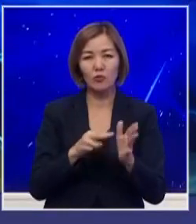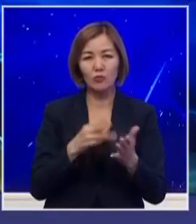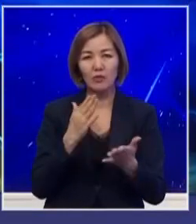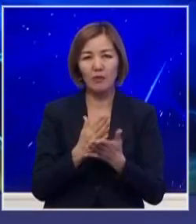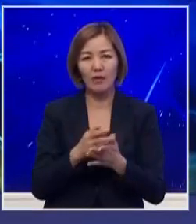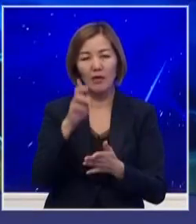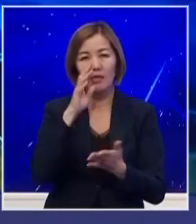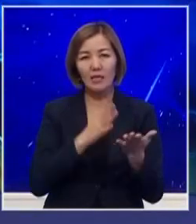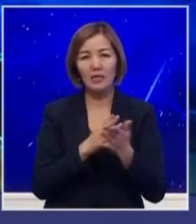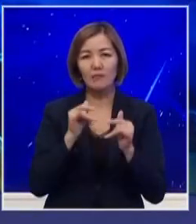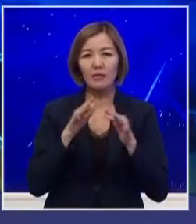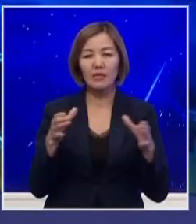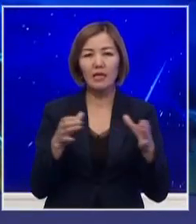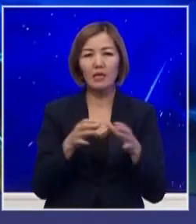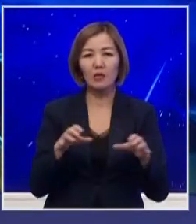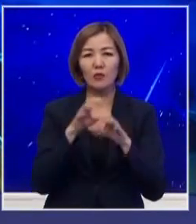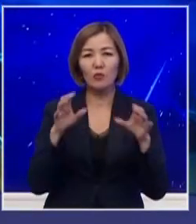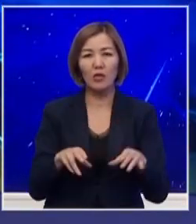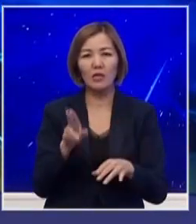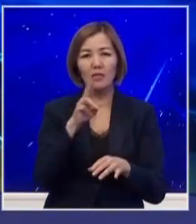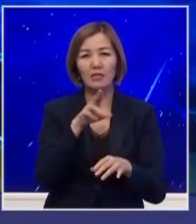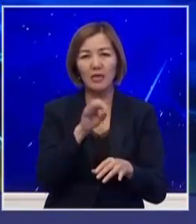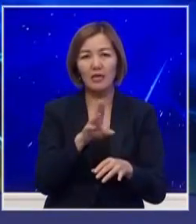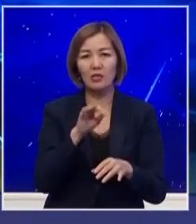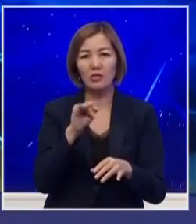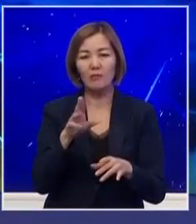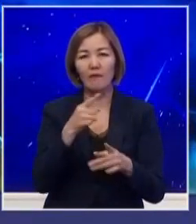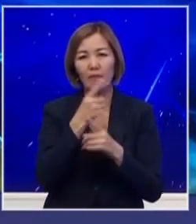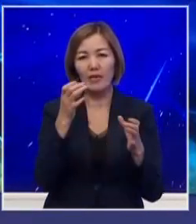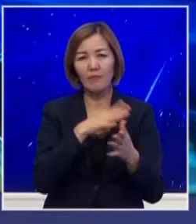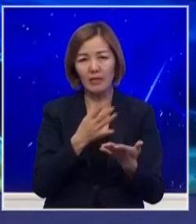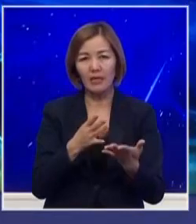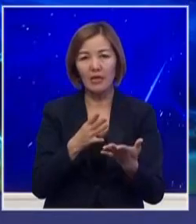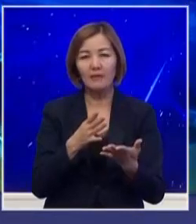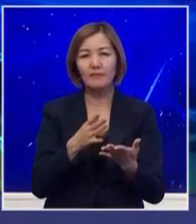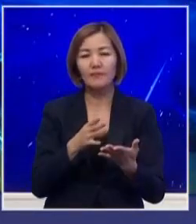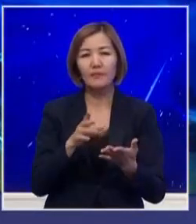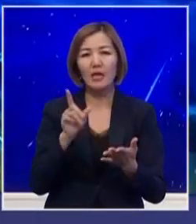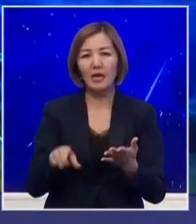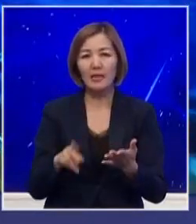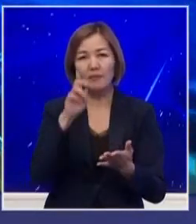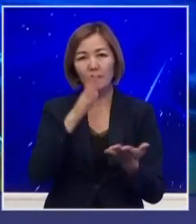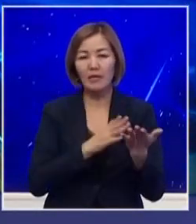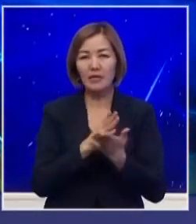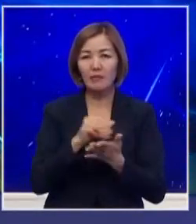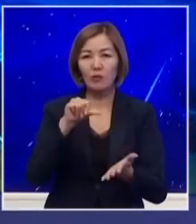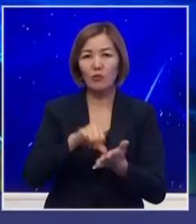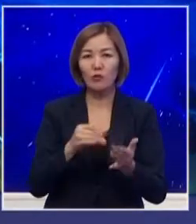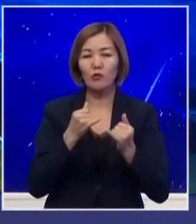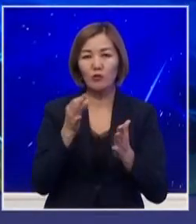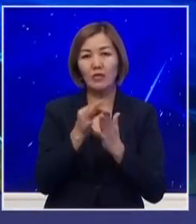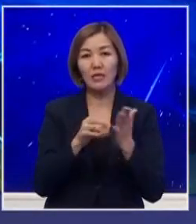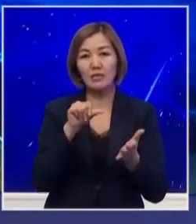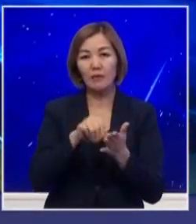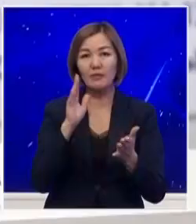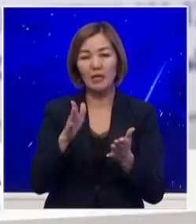Бұл туралы мемлекеттік қызмет істері агенттігінің төрағасы Дархан Жазықбаев мәлім етті. Кандидат мемлекеттік қызметке орналасу үшін